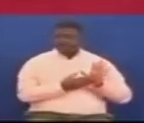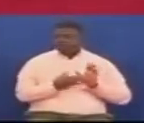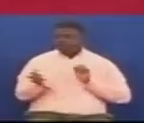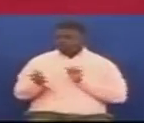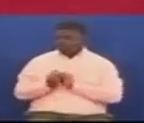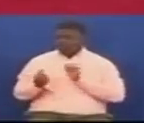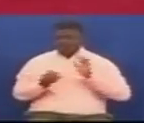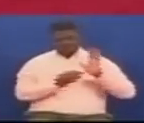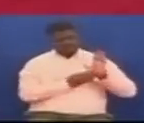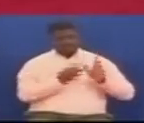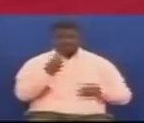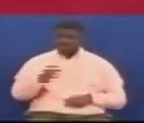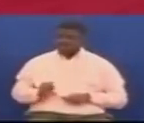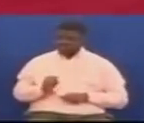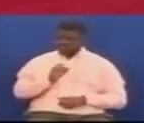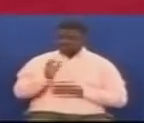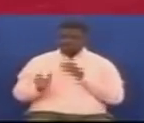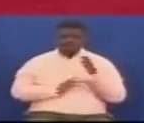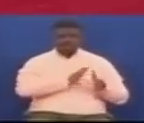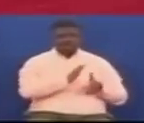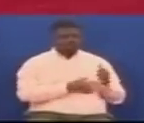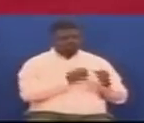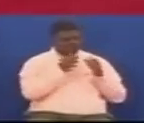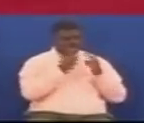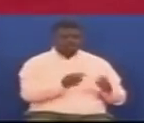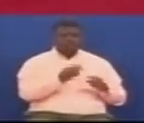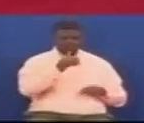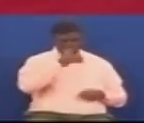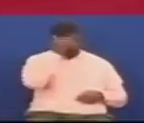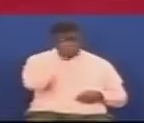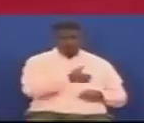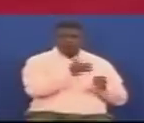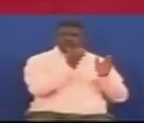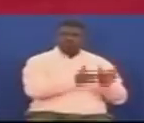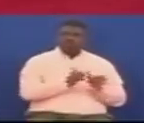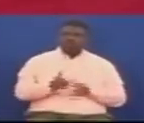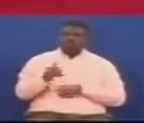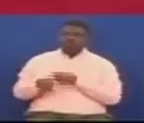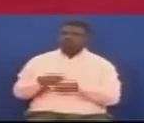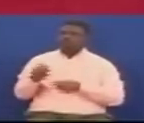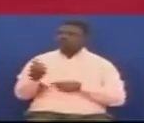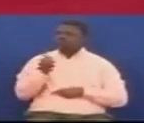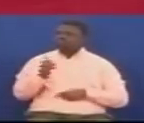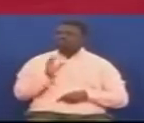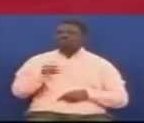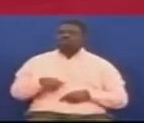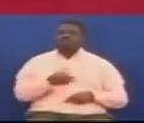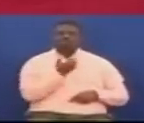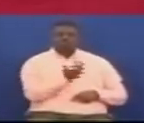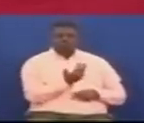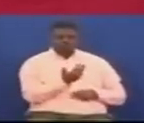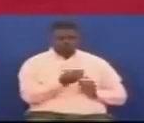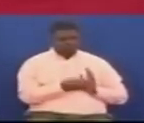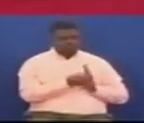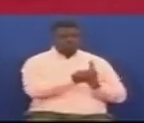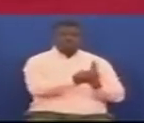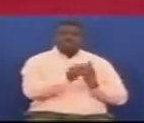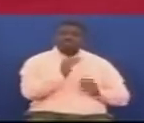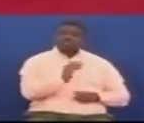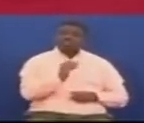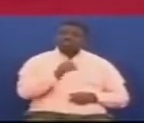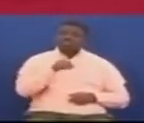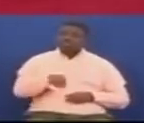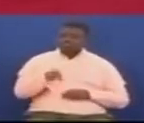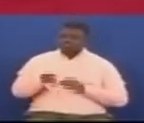2019-2020 vimeandaliwa kwa kuzingatia vipaumbele vya mpango wa maendeleo wa taifa wa miaka mitano na ilani ya CCM ya